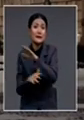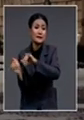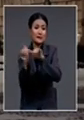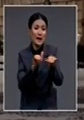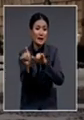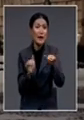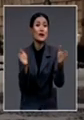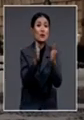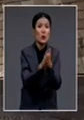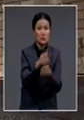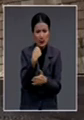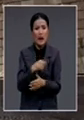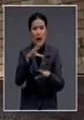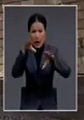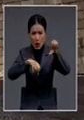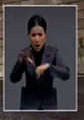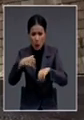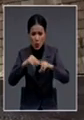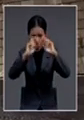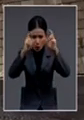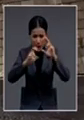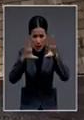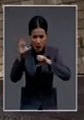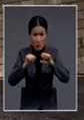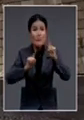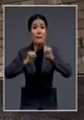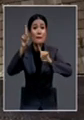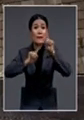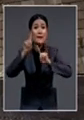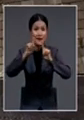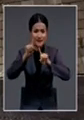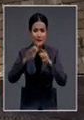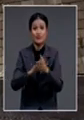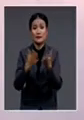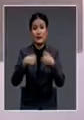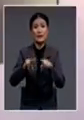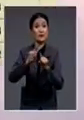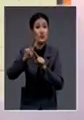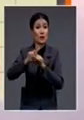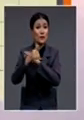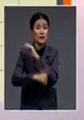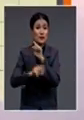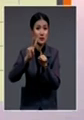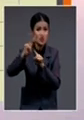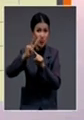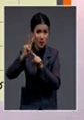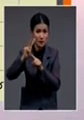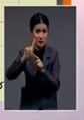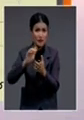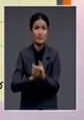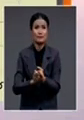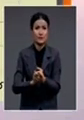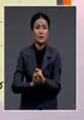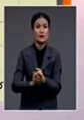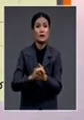หมนับปัญหาเด่นปัญหาที่เป็น hot issue ซะด้วยนะคะปีนี้ประเทศที่ตามมาเป็นอันดับที่2รองจากฟินแลนด์ก็คือน